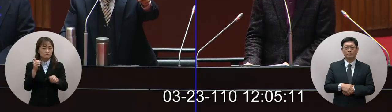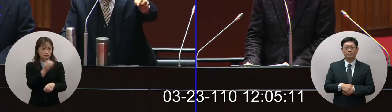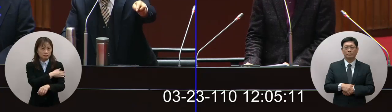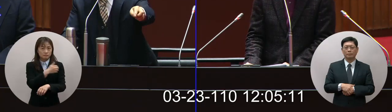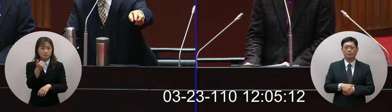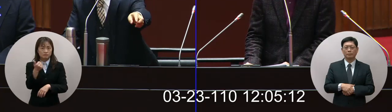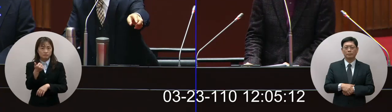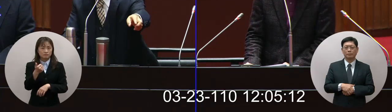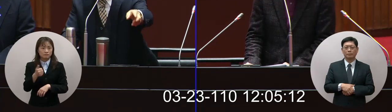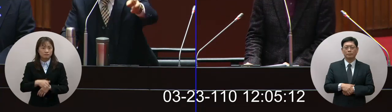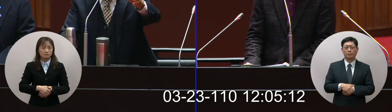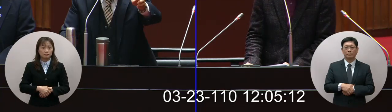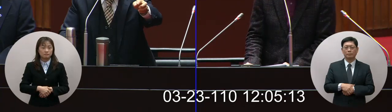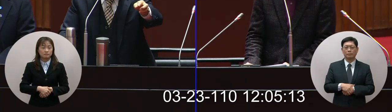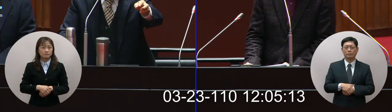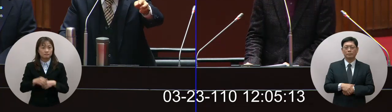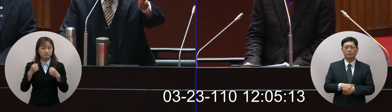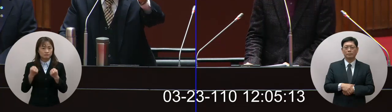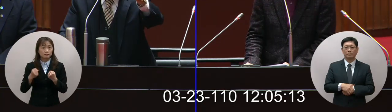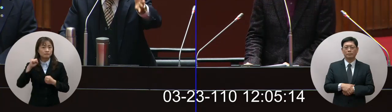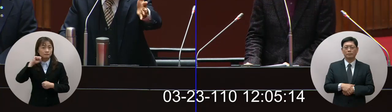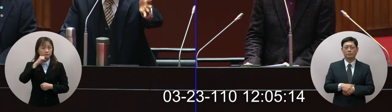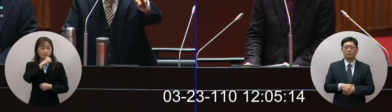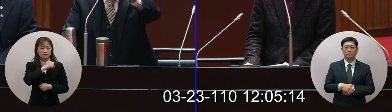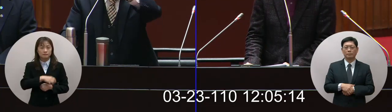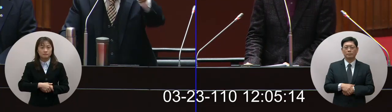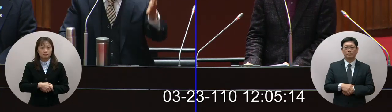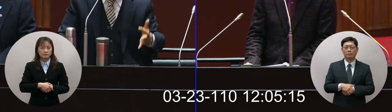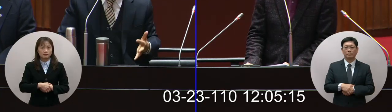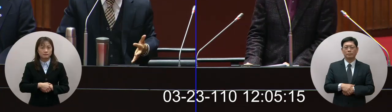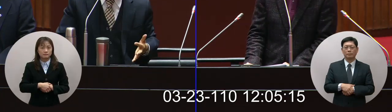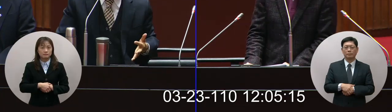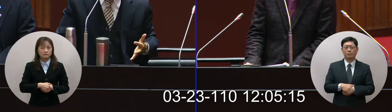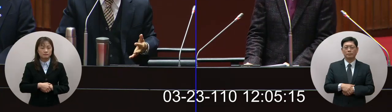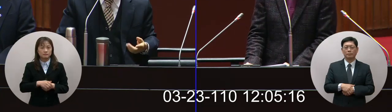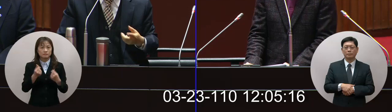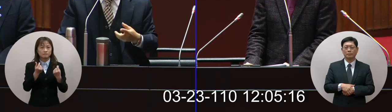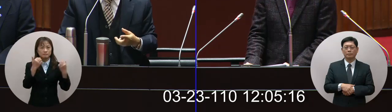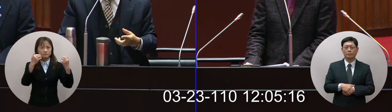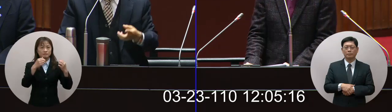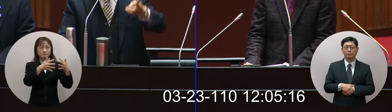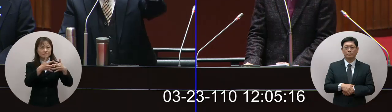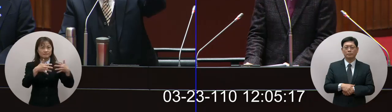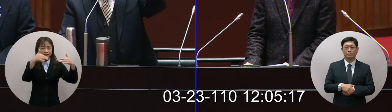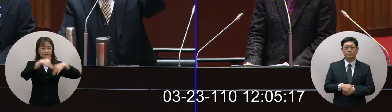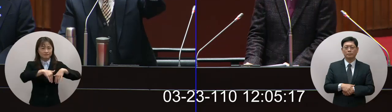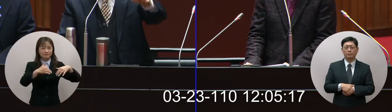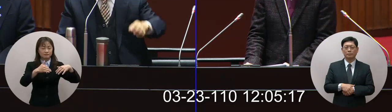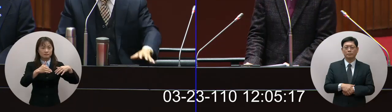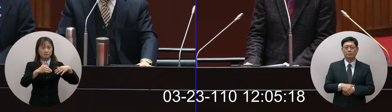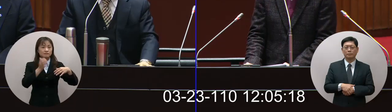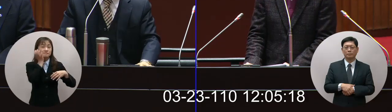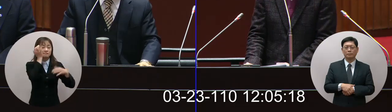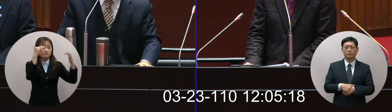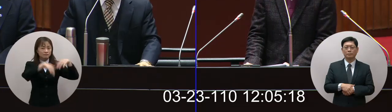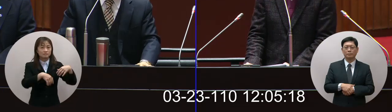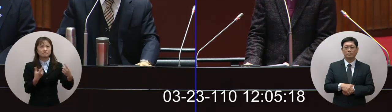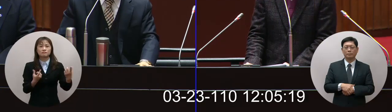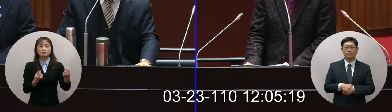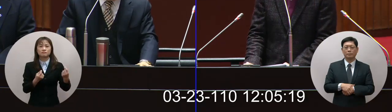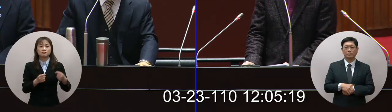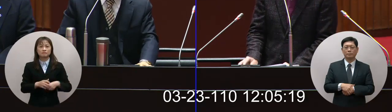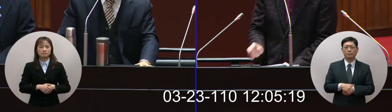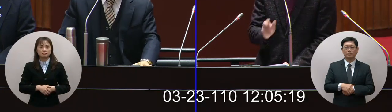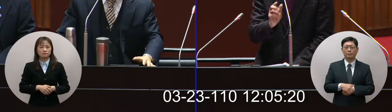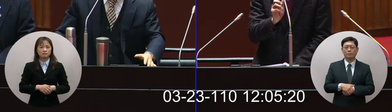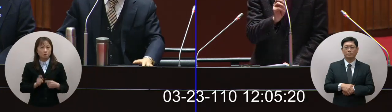在在台湾，他就像在矽谷一样，在台北街头碰到都是他矽谷